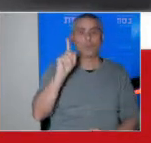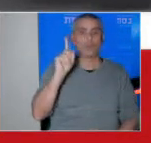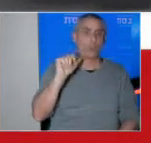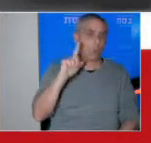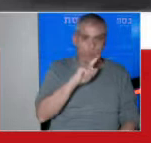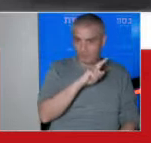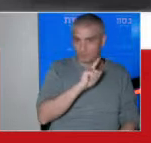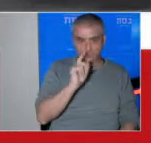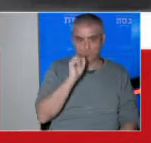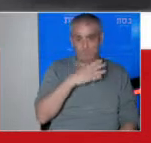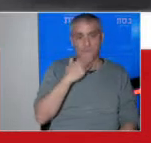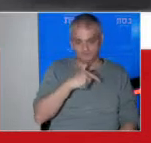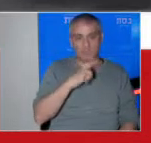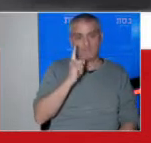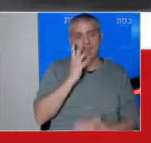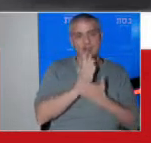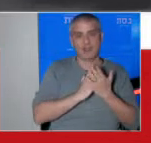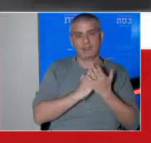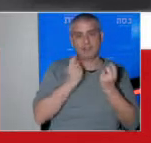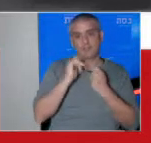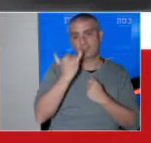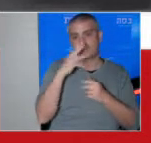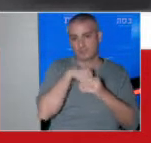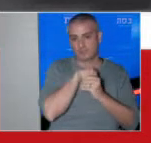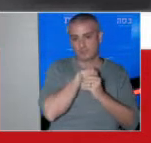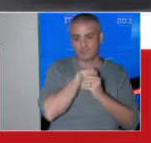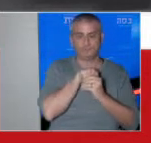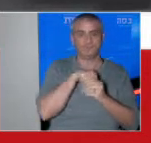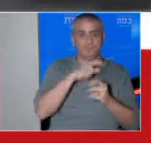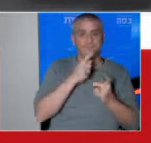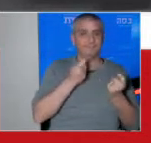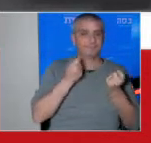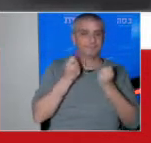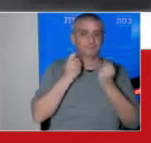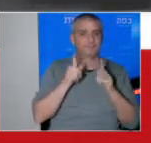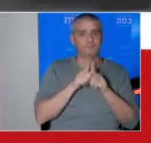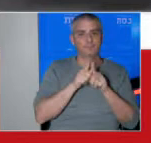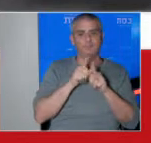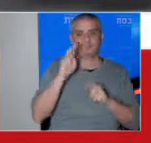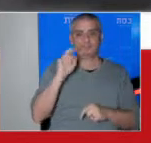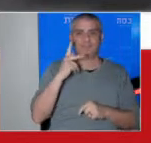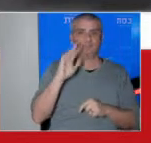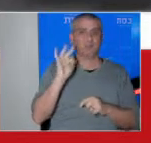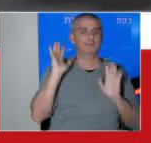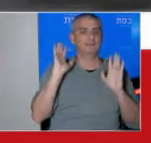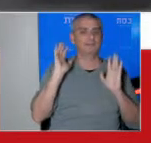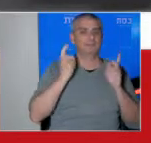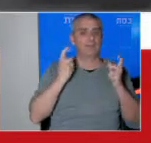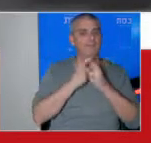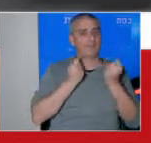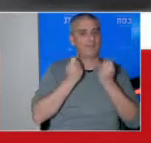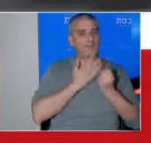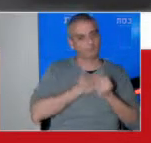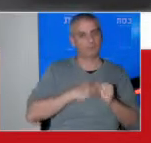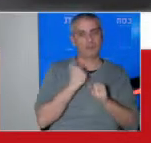שלא יהיה בישראל, אבל חלק מההפקות יהיו כן, שבעצם היא מפיקה כמו נטפליקס, חברת הפקות